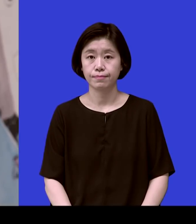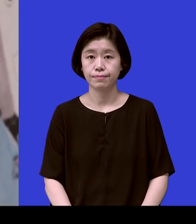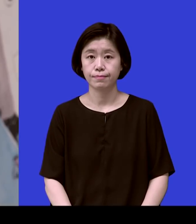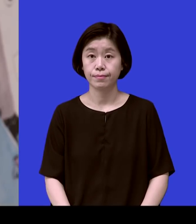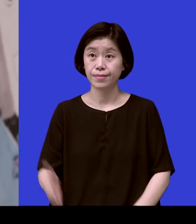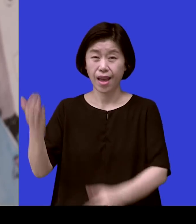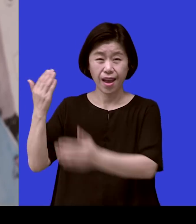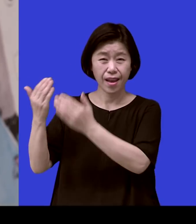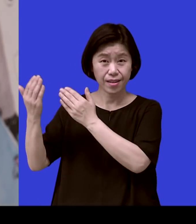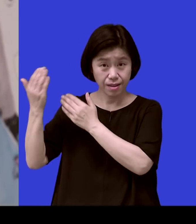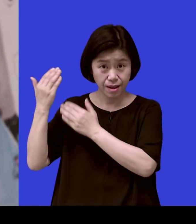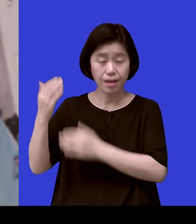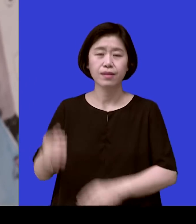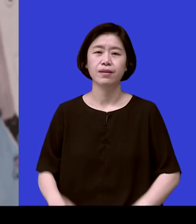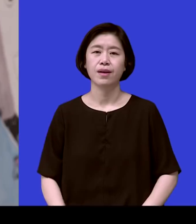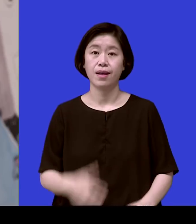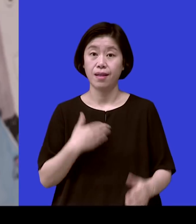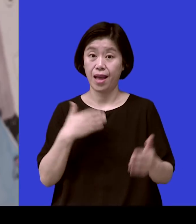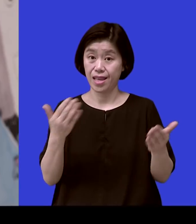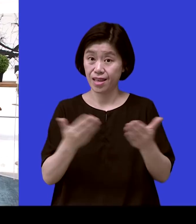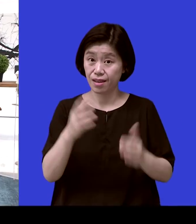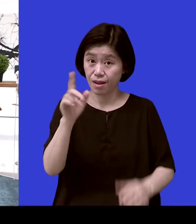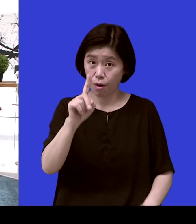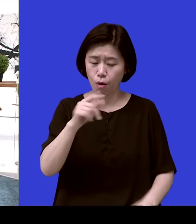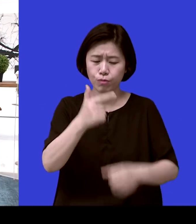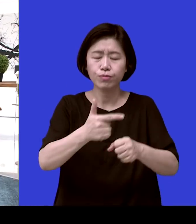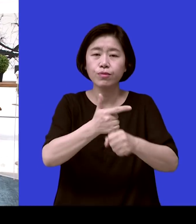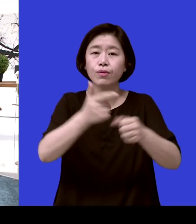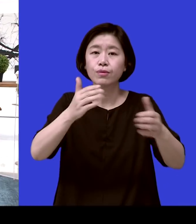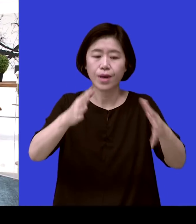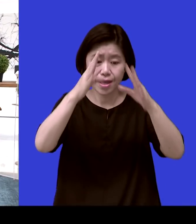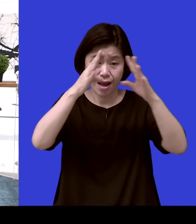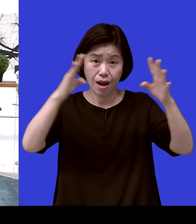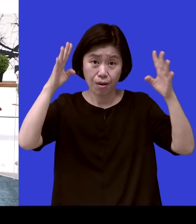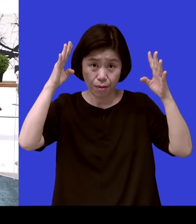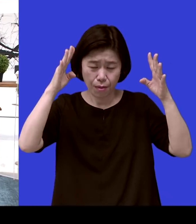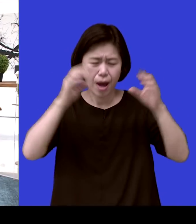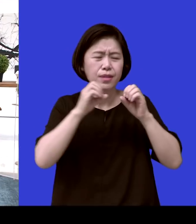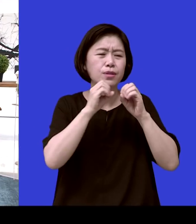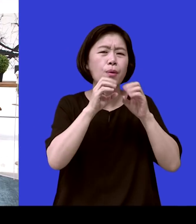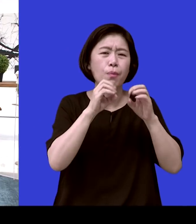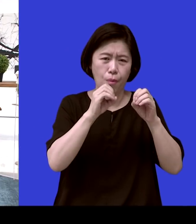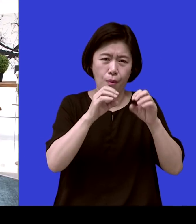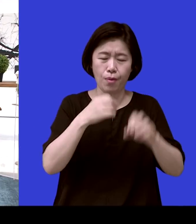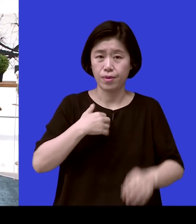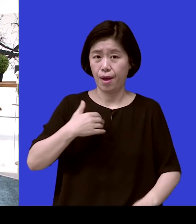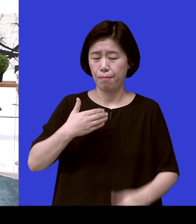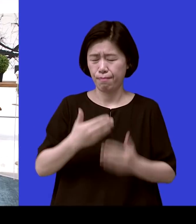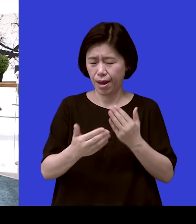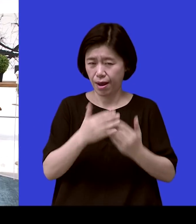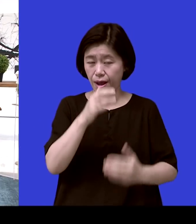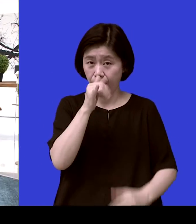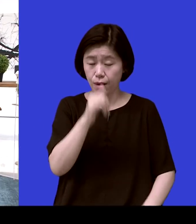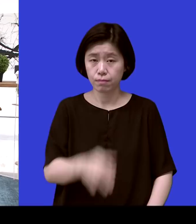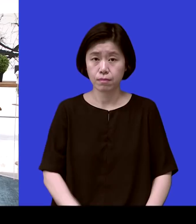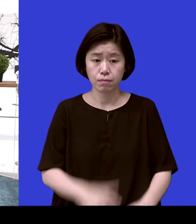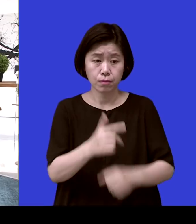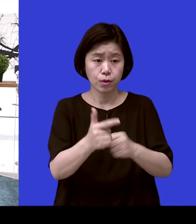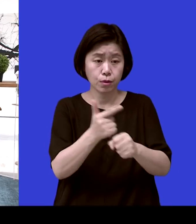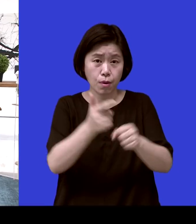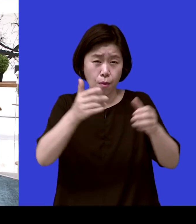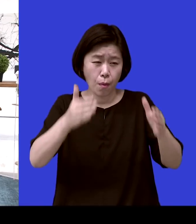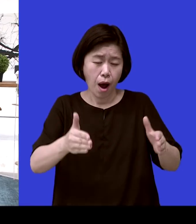옛날에 그 조교를 하면서 캠퍼스 사역을 한 6년 동안 한 적이 있는데 그 6년 동안 그렇게 영혼들을